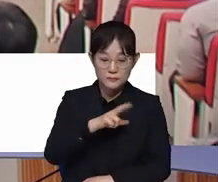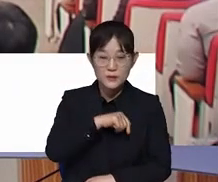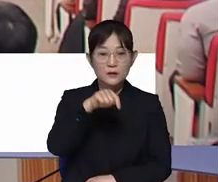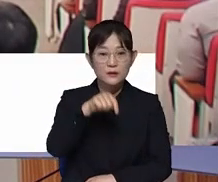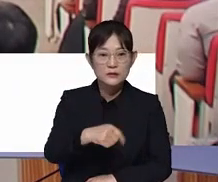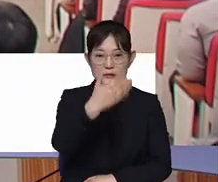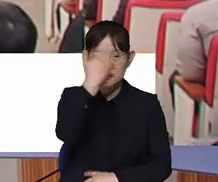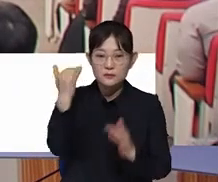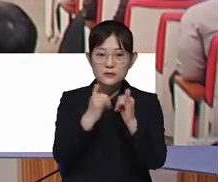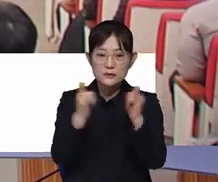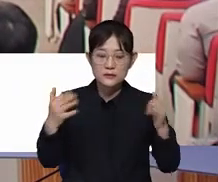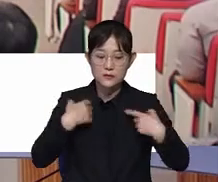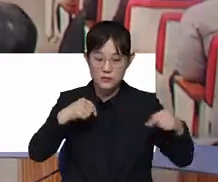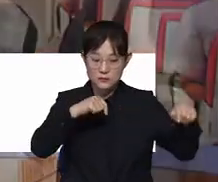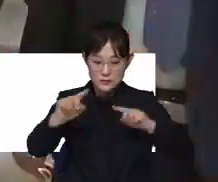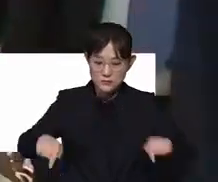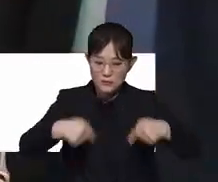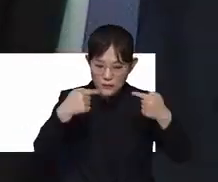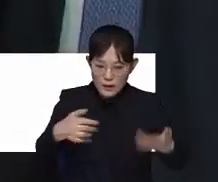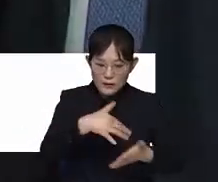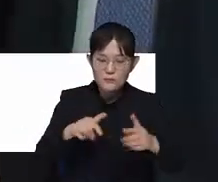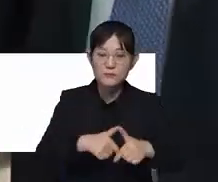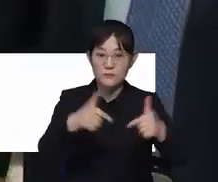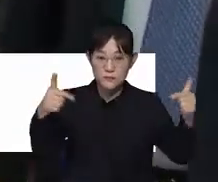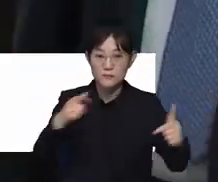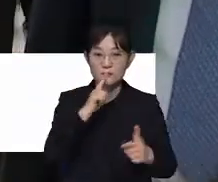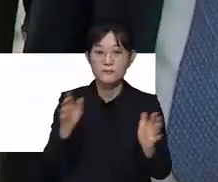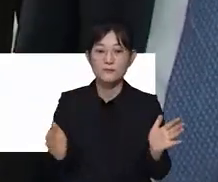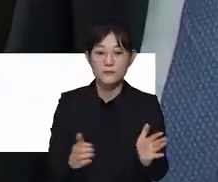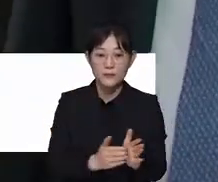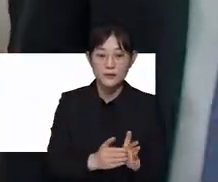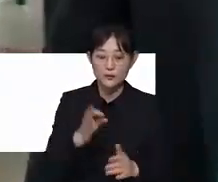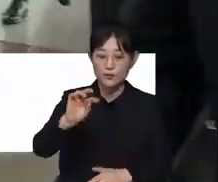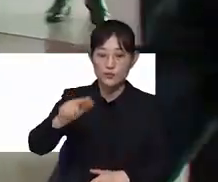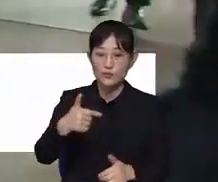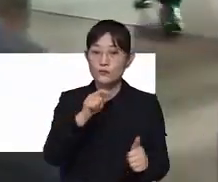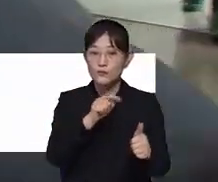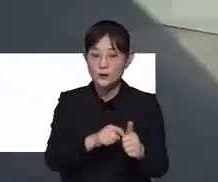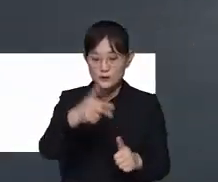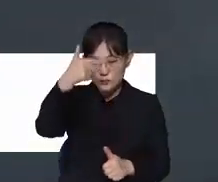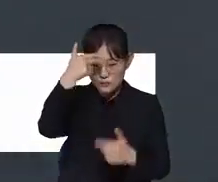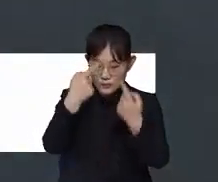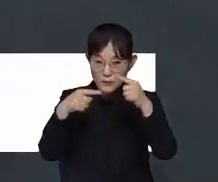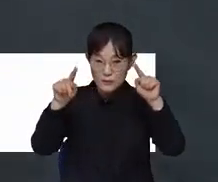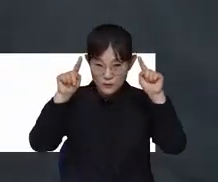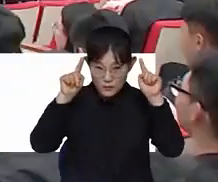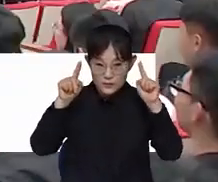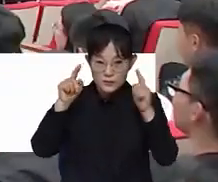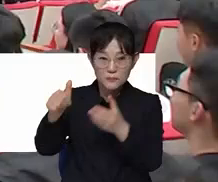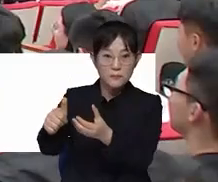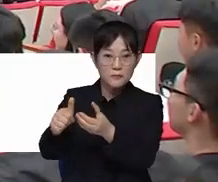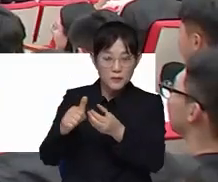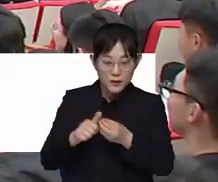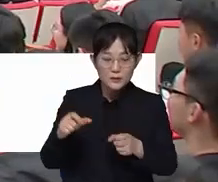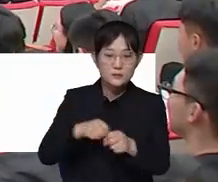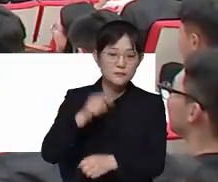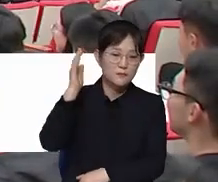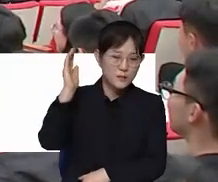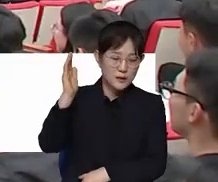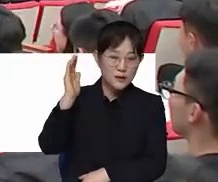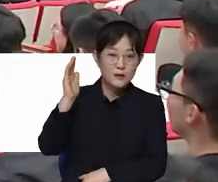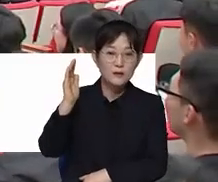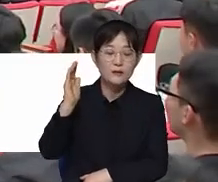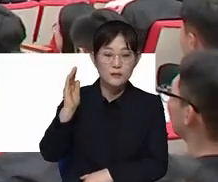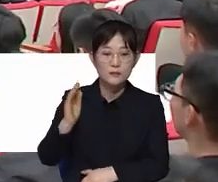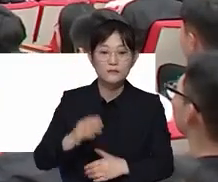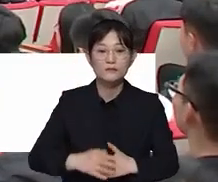정치 참여 기회를 늘려야 한다고 강조했습니다. 윤 의원은 오늘 조선대학교 서석홀에서 지산학, 상생협력,